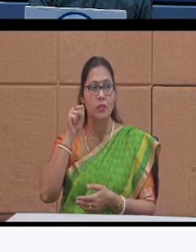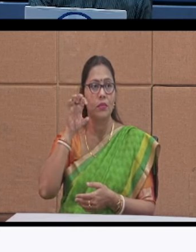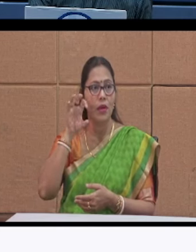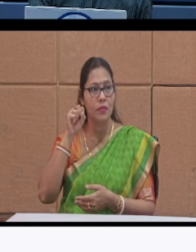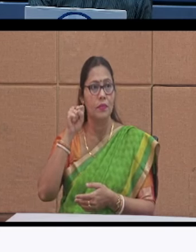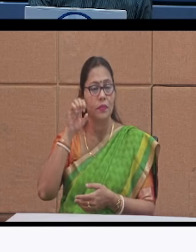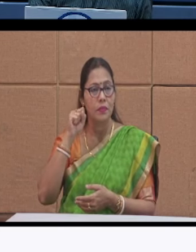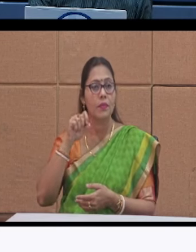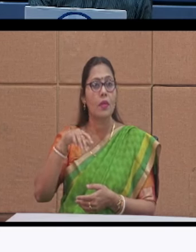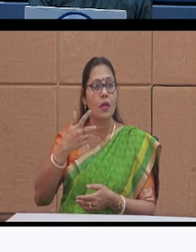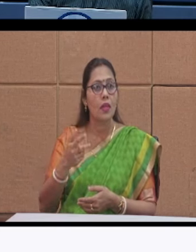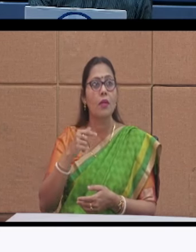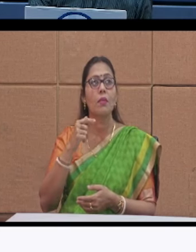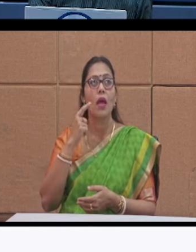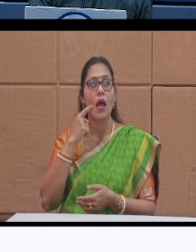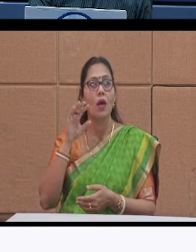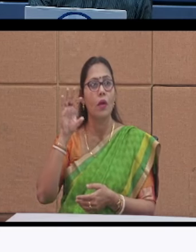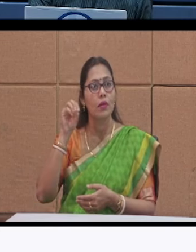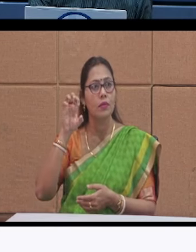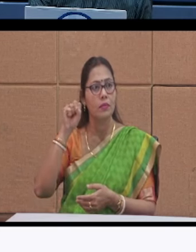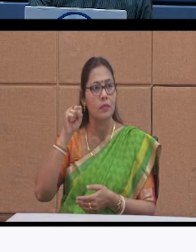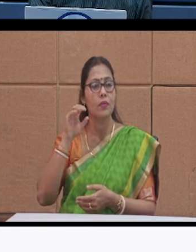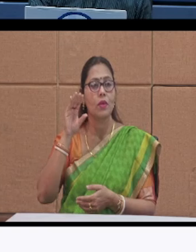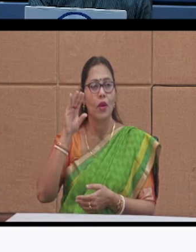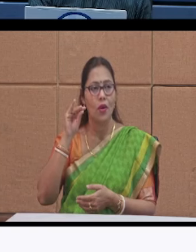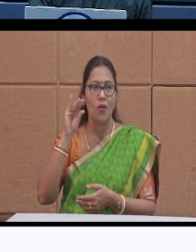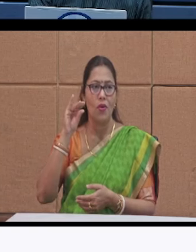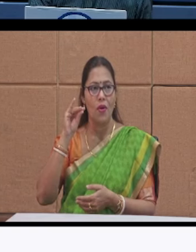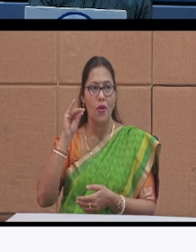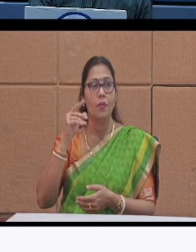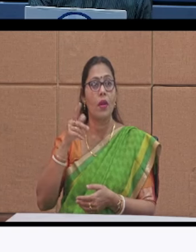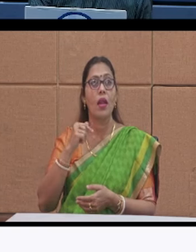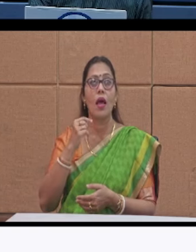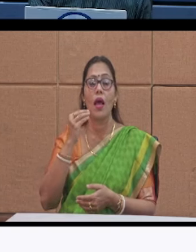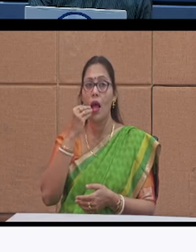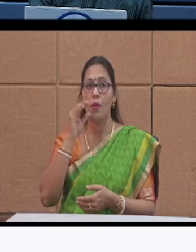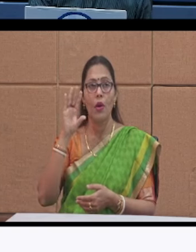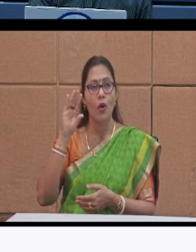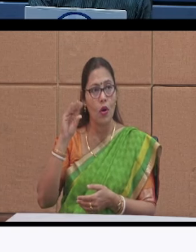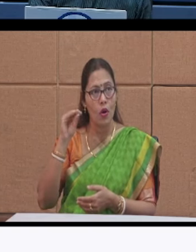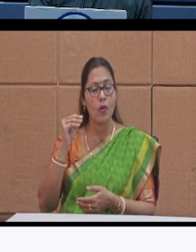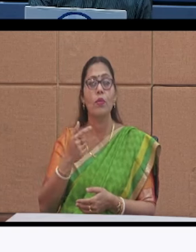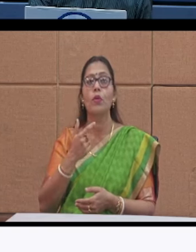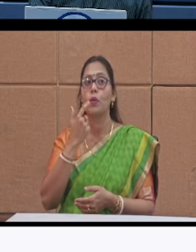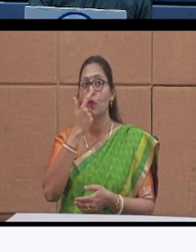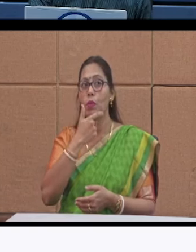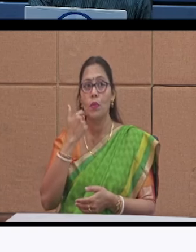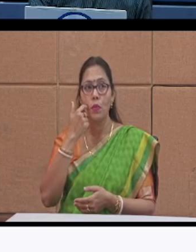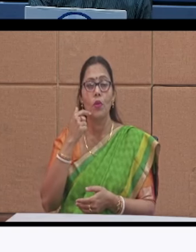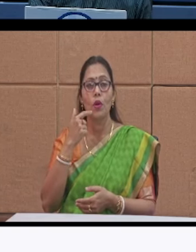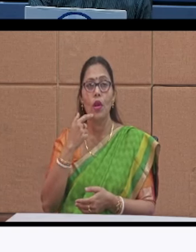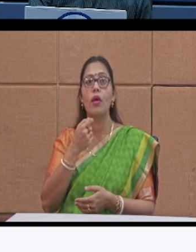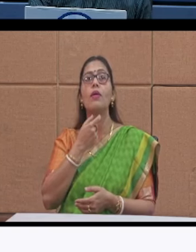চেবাতে একটু দেখো খাদ্যটা নরম হয়ে গেল যেই নরম হলো মুখের সঙ্গে